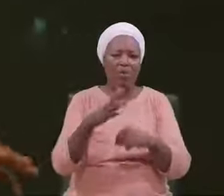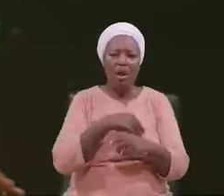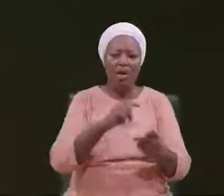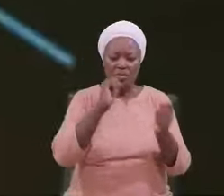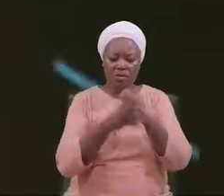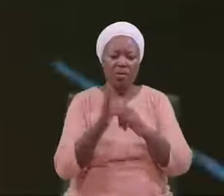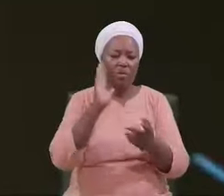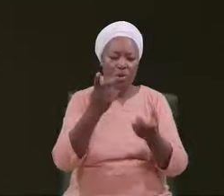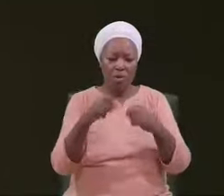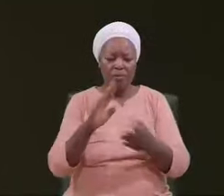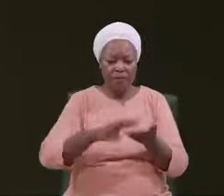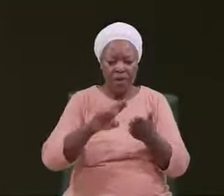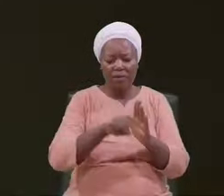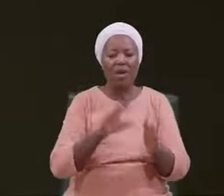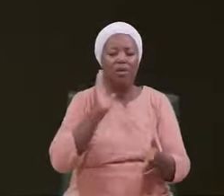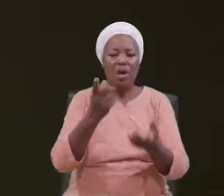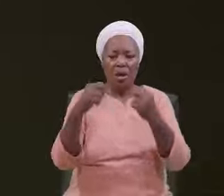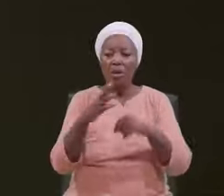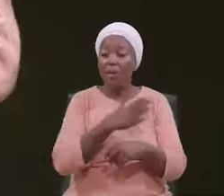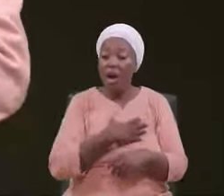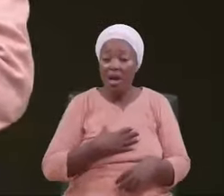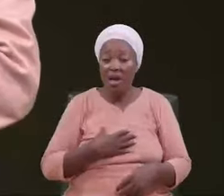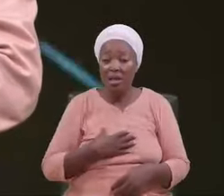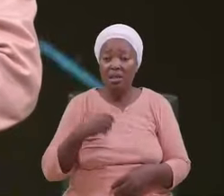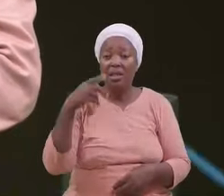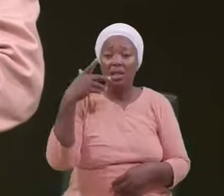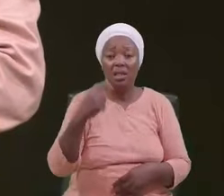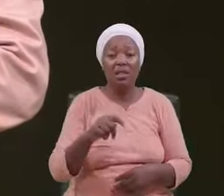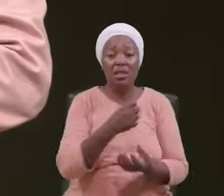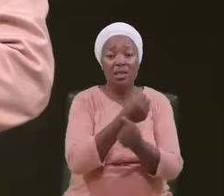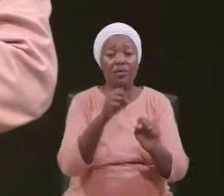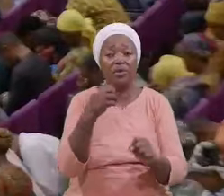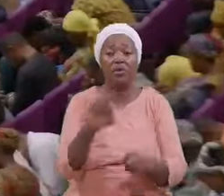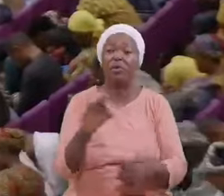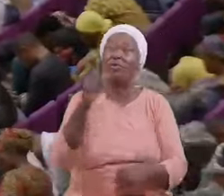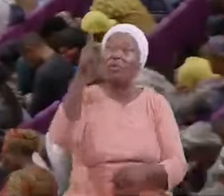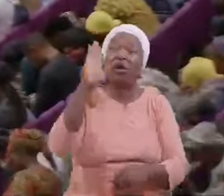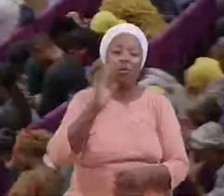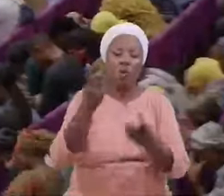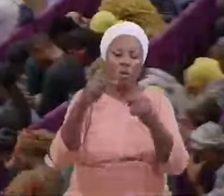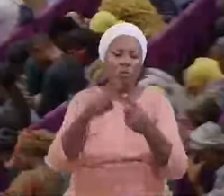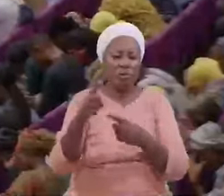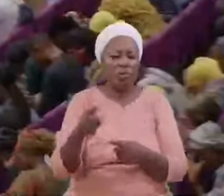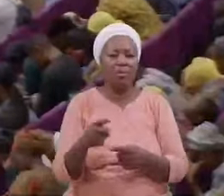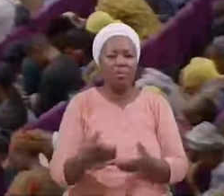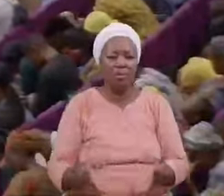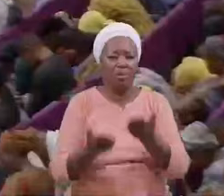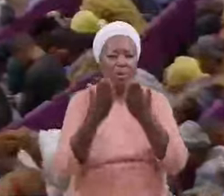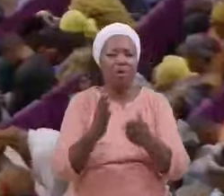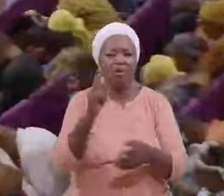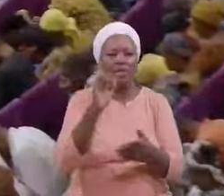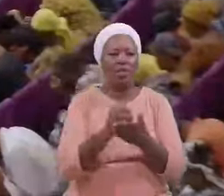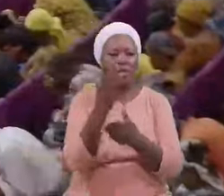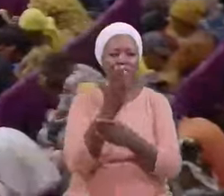pardon dans votre vie. Et le salut de Dieu viendra dans votre vie. Levez la main là si vous voulez donner votre vie au Seigneur. Que Dieu vous